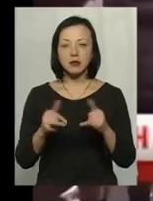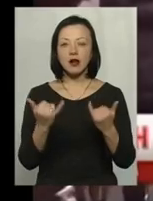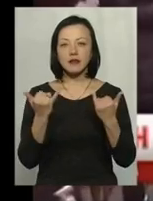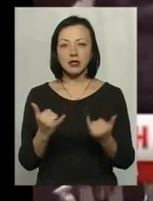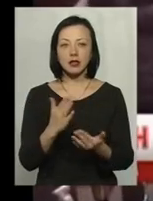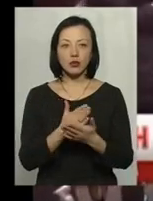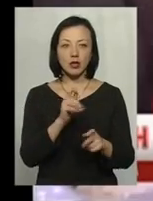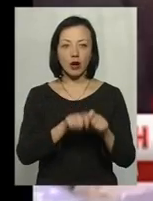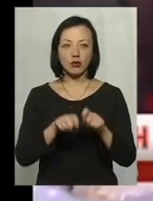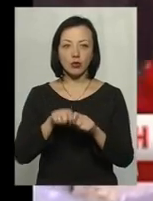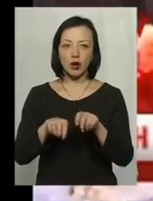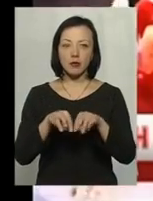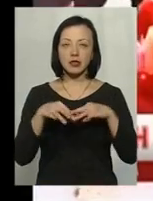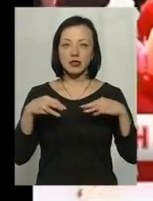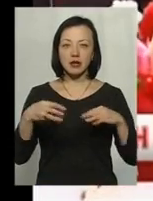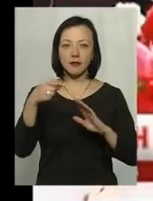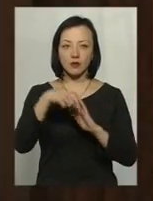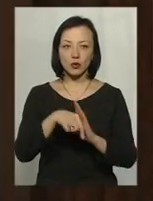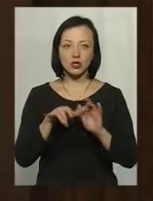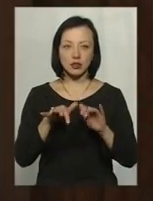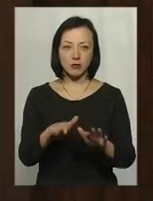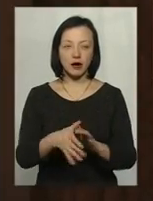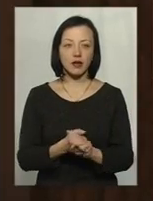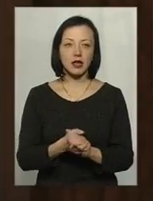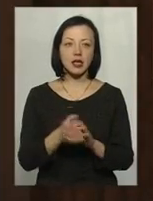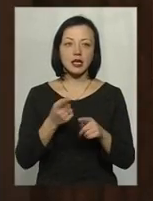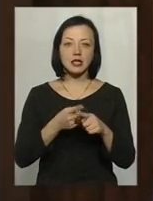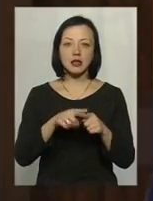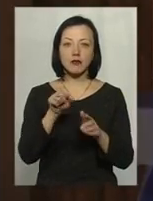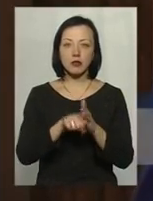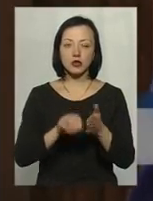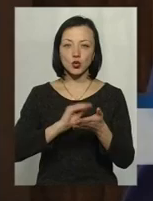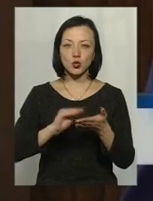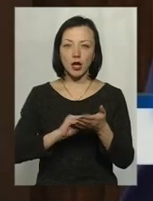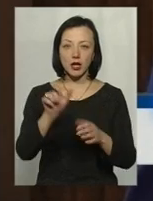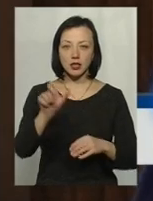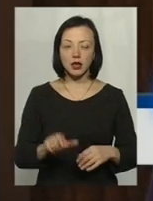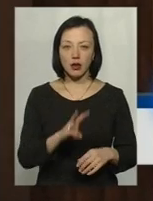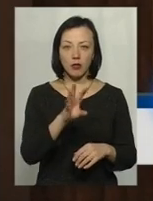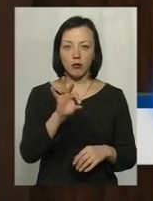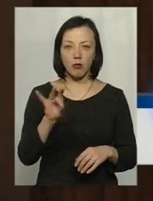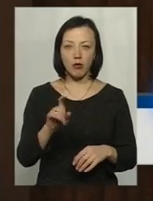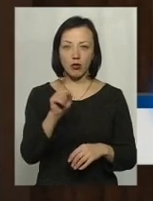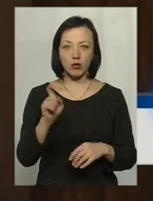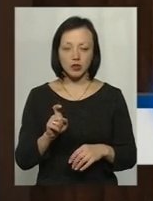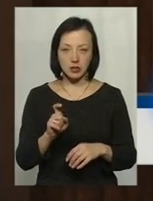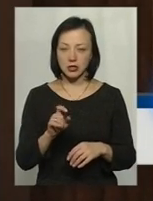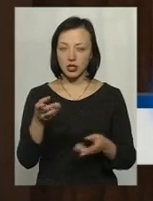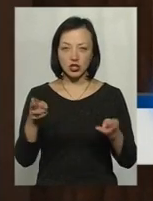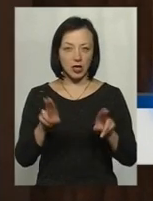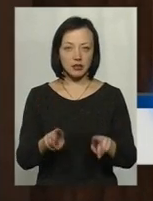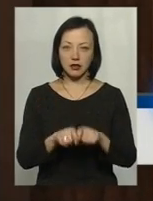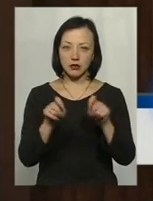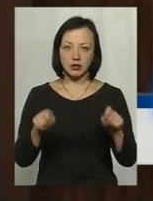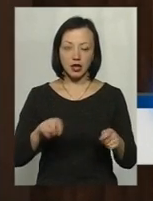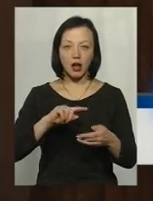знаходиться на контролі у Міністерстві внутрішніх справ. Це вбивство журналістки Мороз залишається нерозкритим. А вбивство на сьогодні залишається